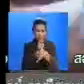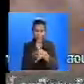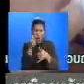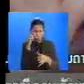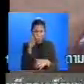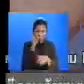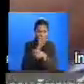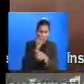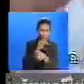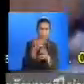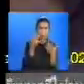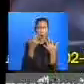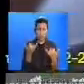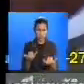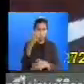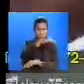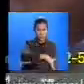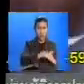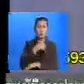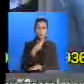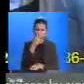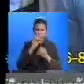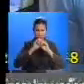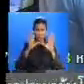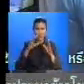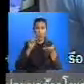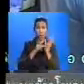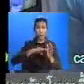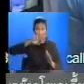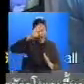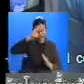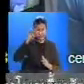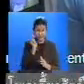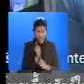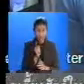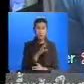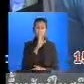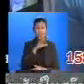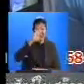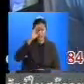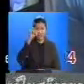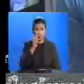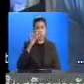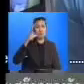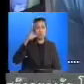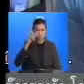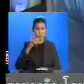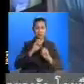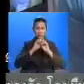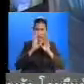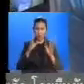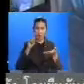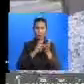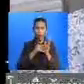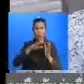และเย็นวันนี้จะทราบผลอย่างเป็นทางการว่าอดีตอาจารย์เป็นไข้หวัดใหญ่หรือไม่หากเป็นไข้หวัดใหญ่จริงวันพรุ่งนี้จะทราบผลชัดเจนว่าเป็น